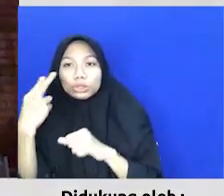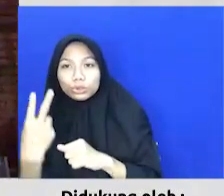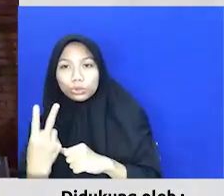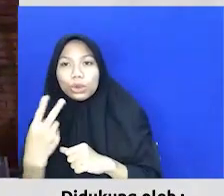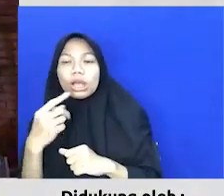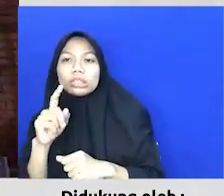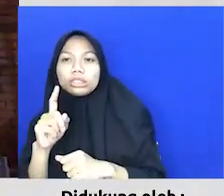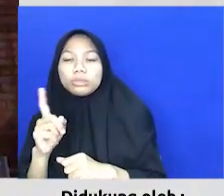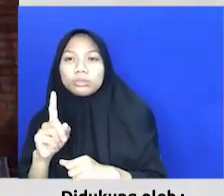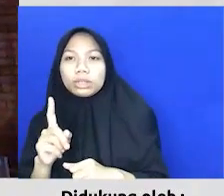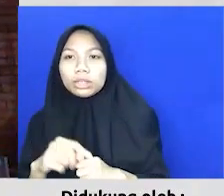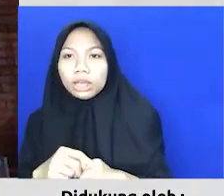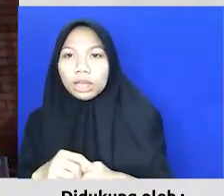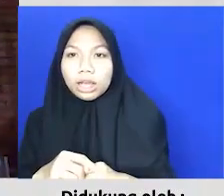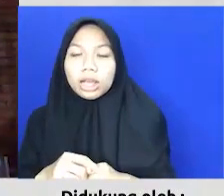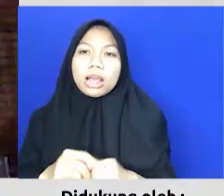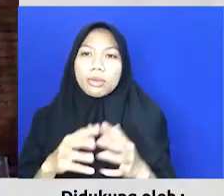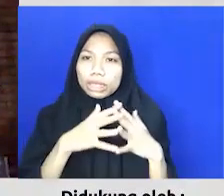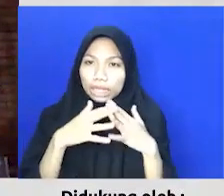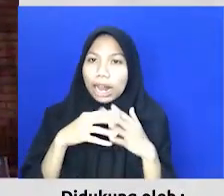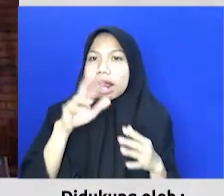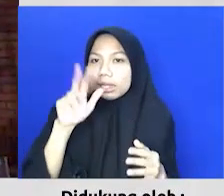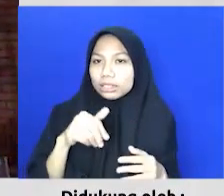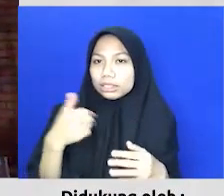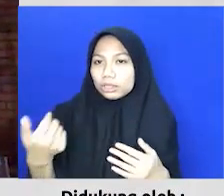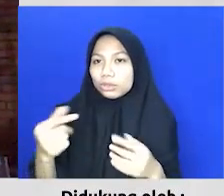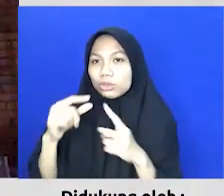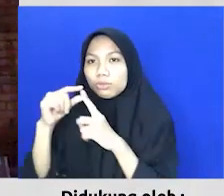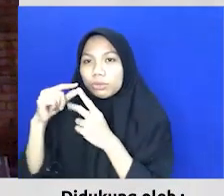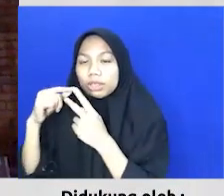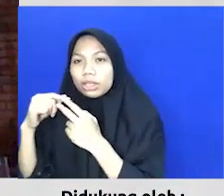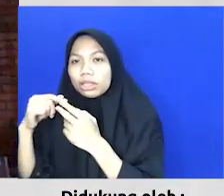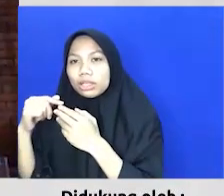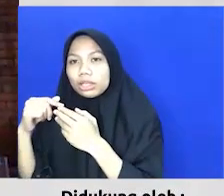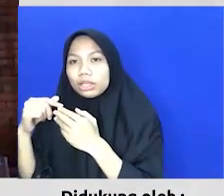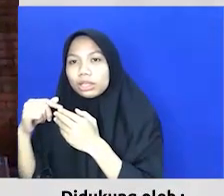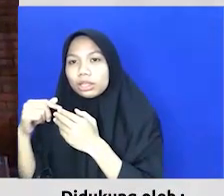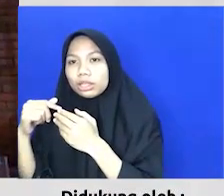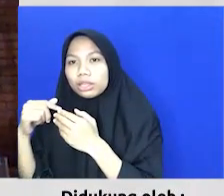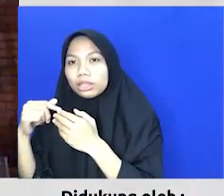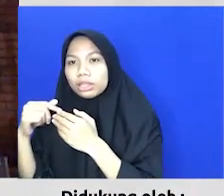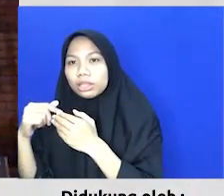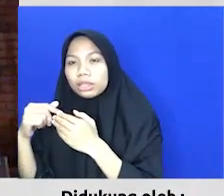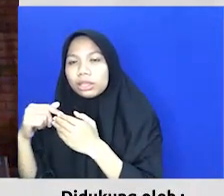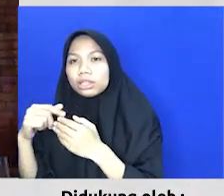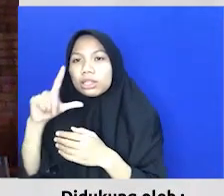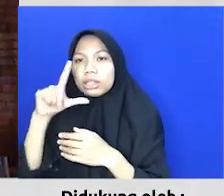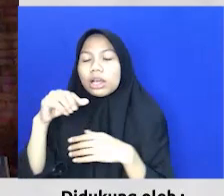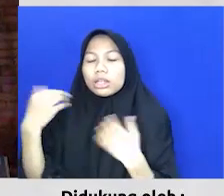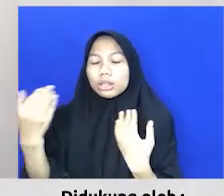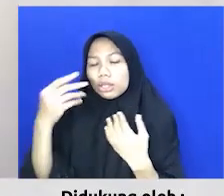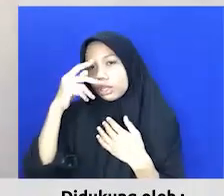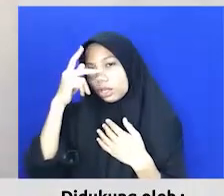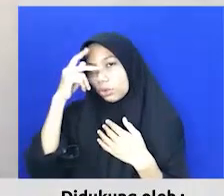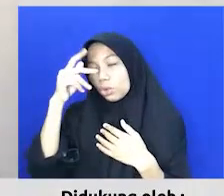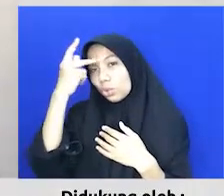karya skenario film. Salah satunya yang paling kita kenal, film yang paling salah satu juga film paling populer dari Pervini yang